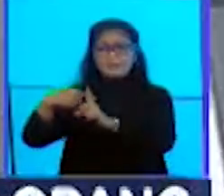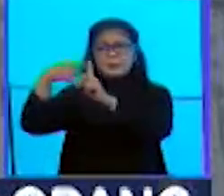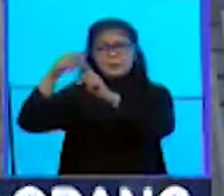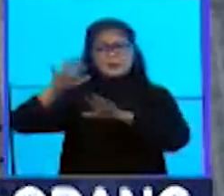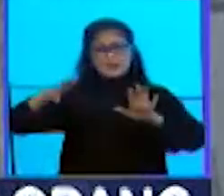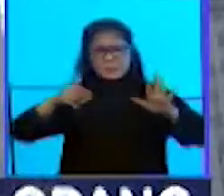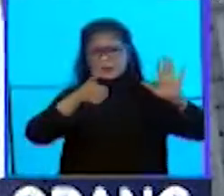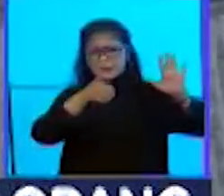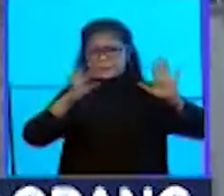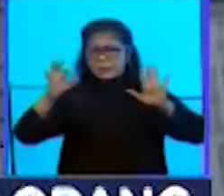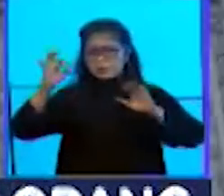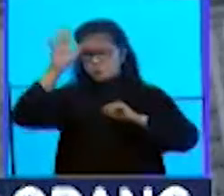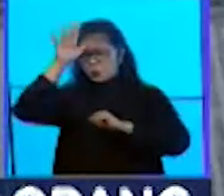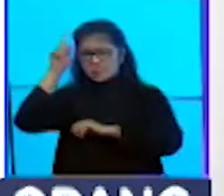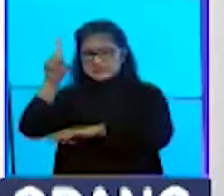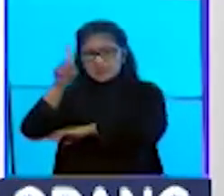orang per hari.